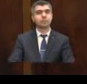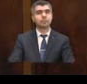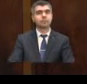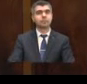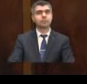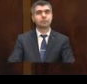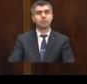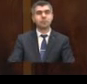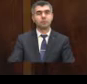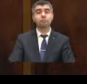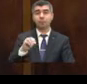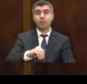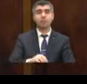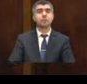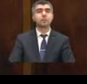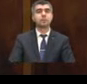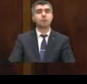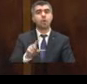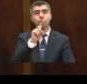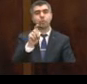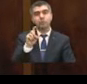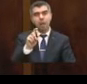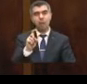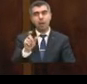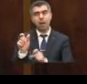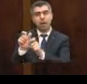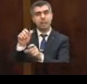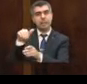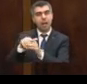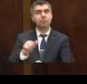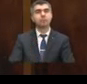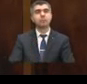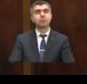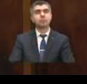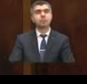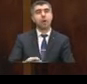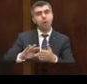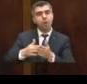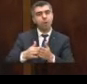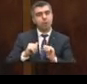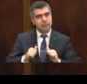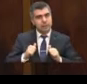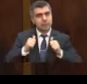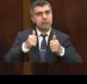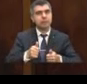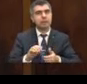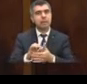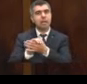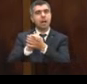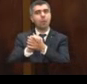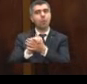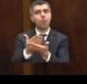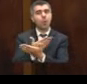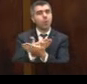بفضل أيضا الجماعات الترابية وانخراطها في المجهود التضامني الوطني بتعاون مع مختلف